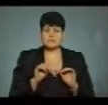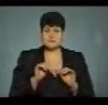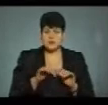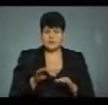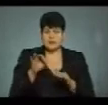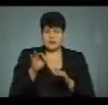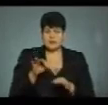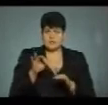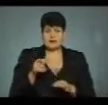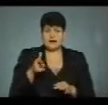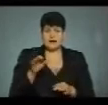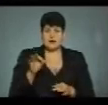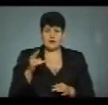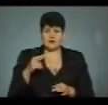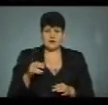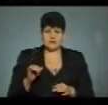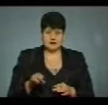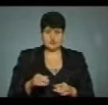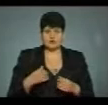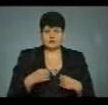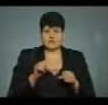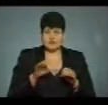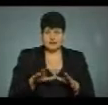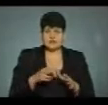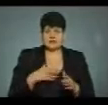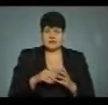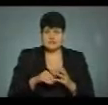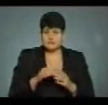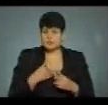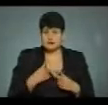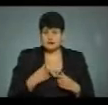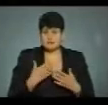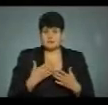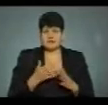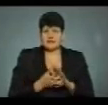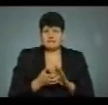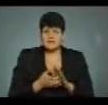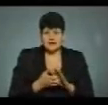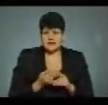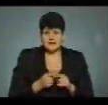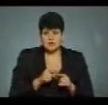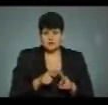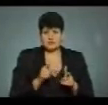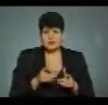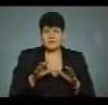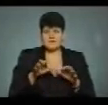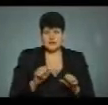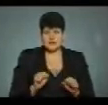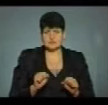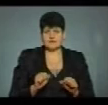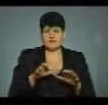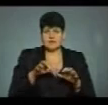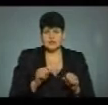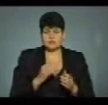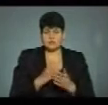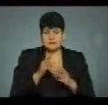щоб відчужити цю землю, нашої згоди недостатньо. Потрібне погодження саме цієї відчуження саме власником землі. В даному випадку це